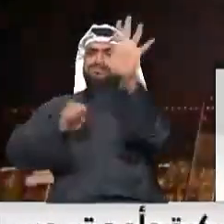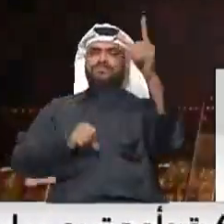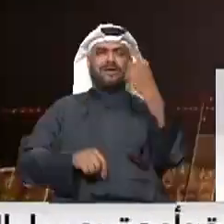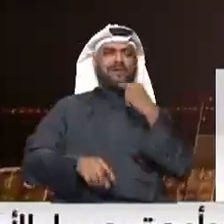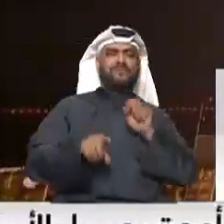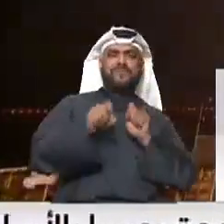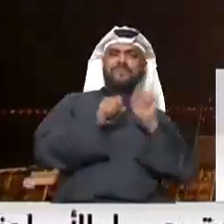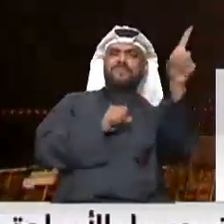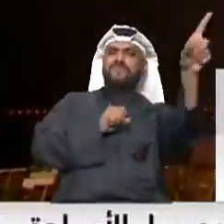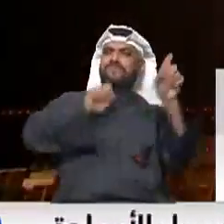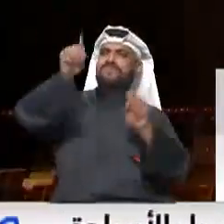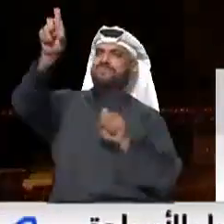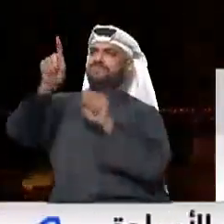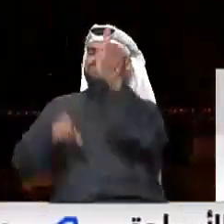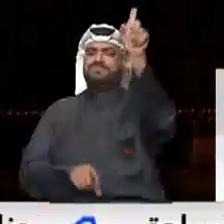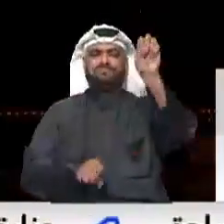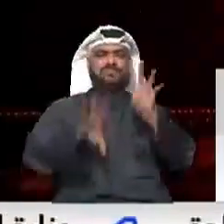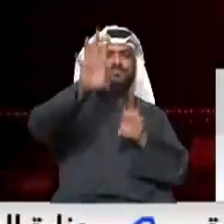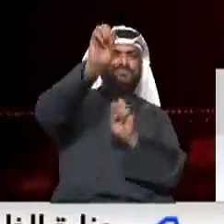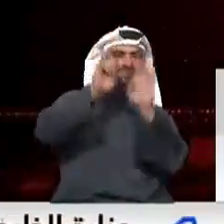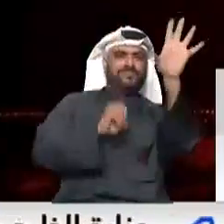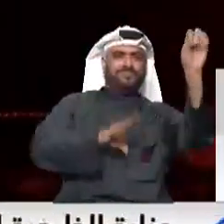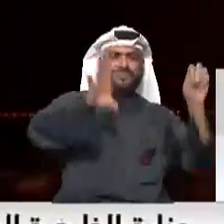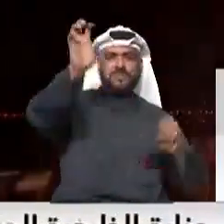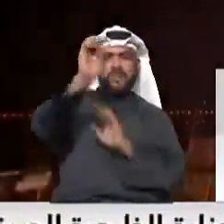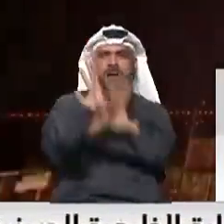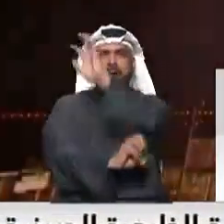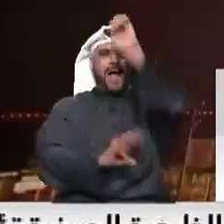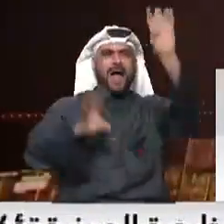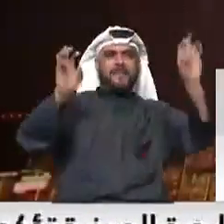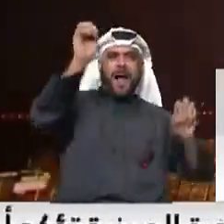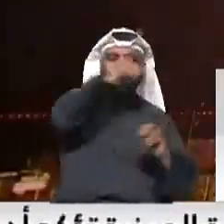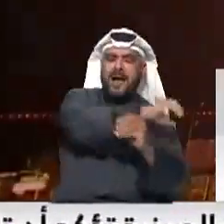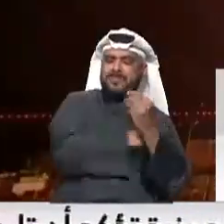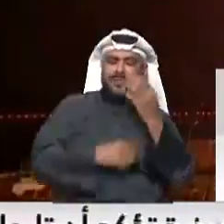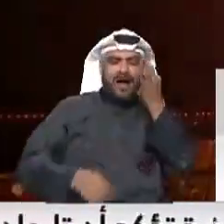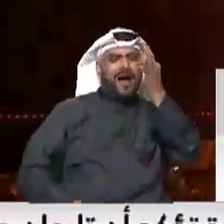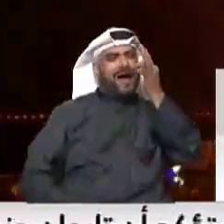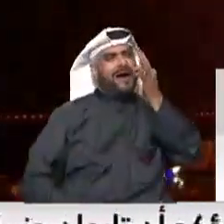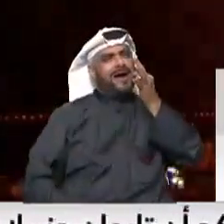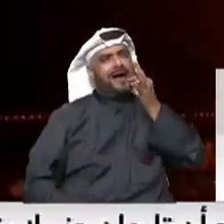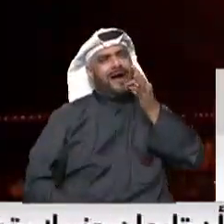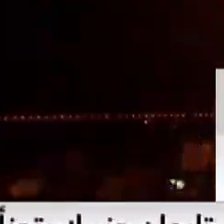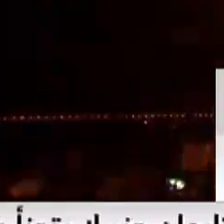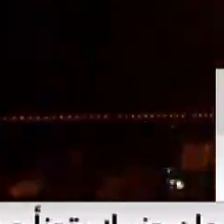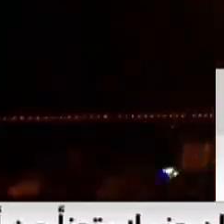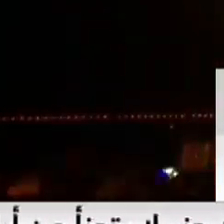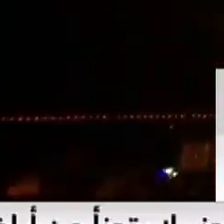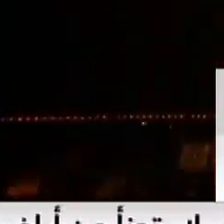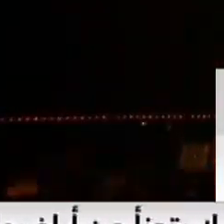أحدث التقنيات التي أضفت على المشهد سحرا خاصاً.